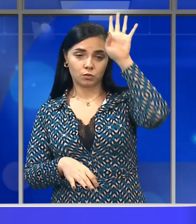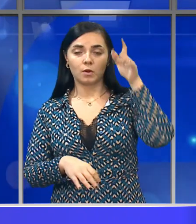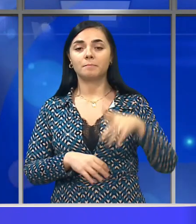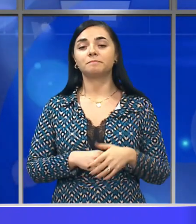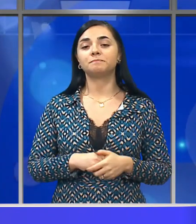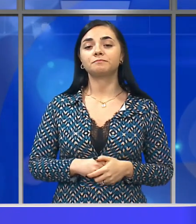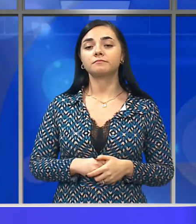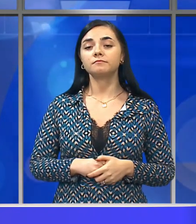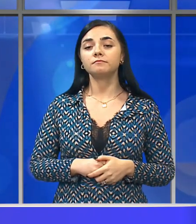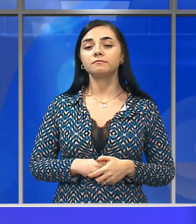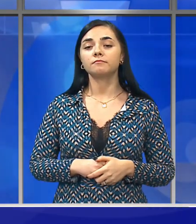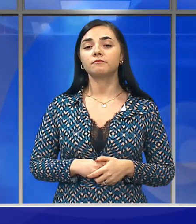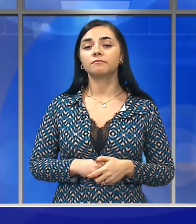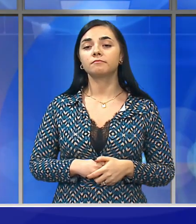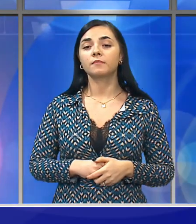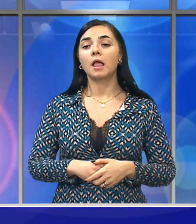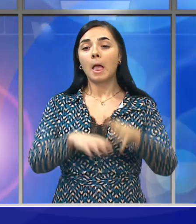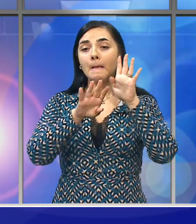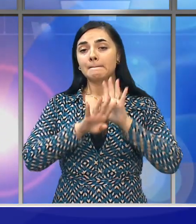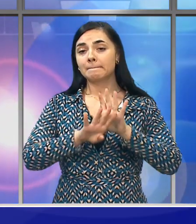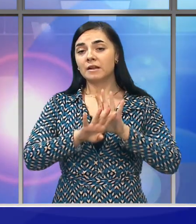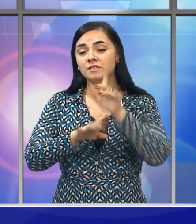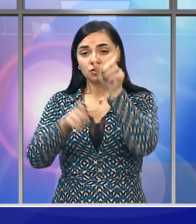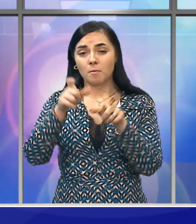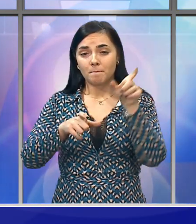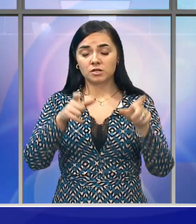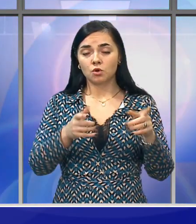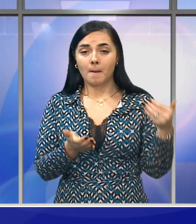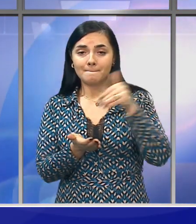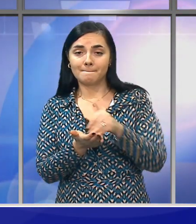prefettura presenti alcune migliaia di